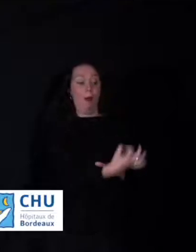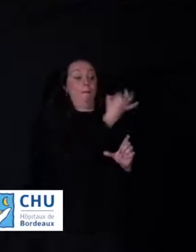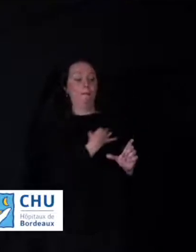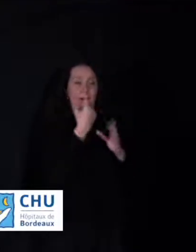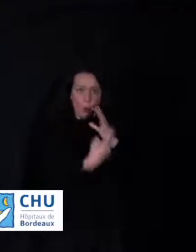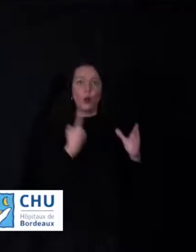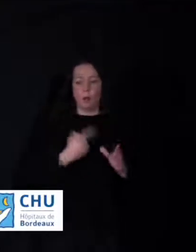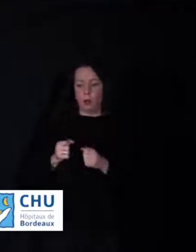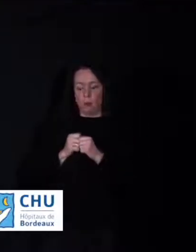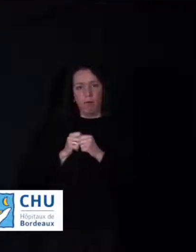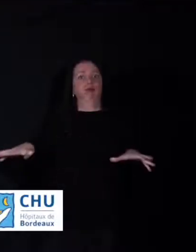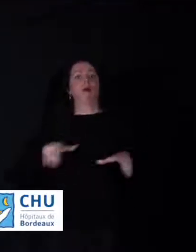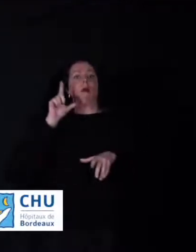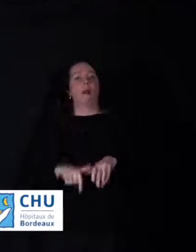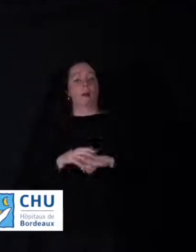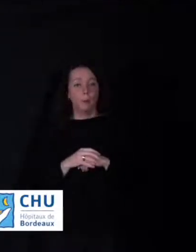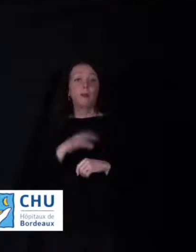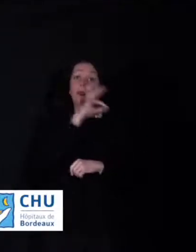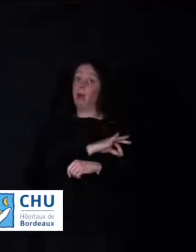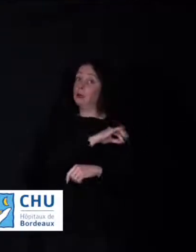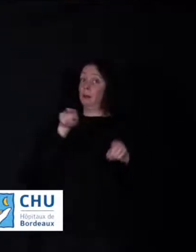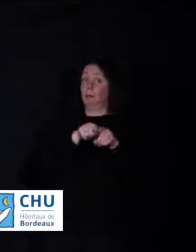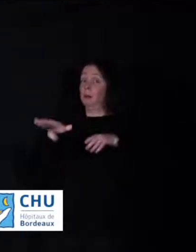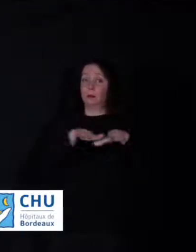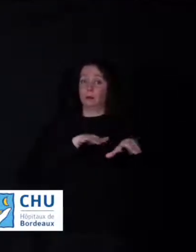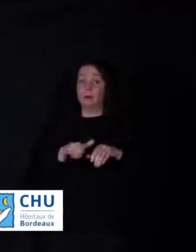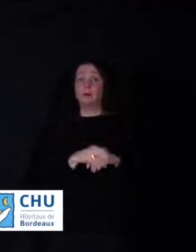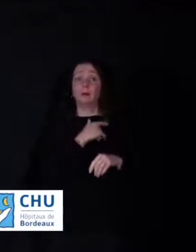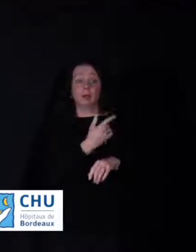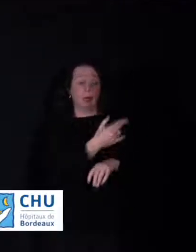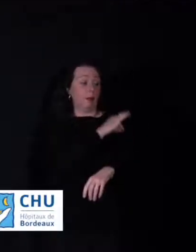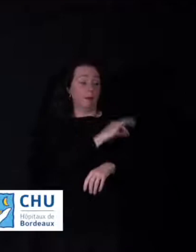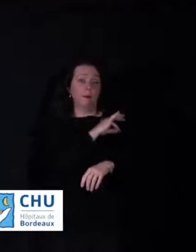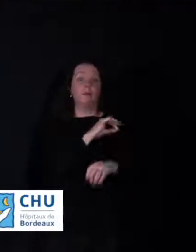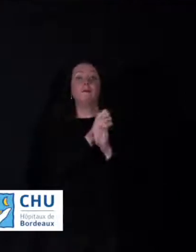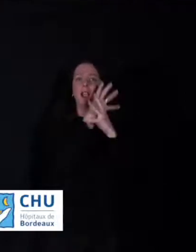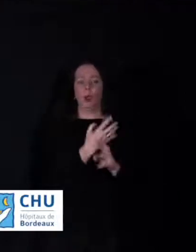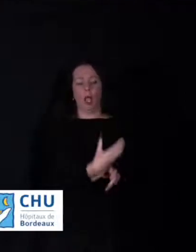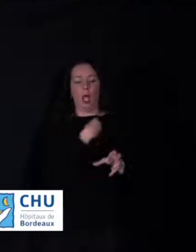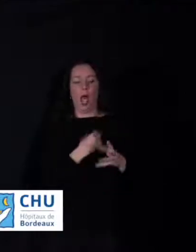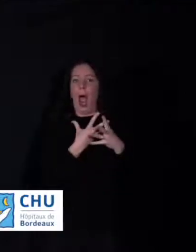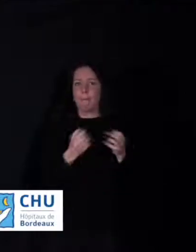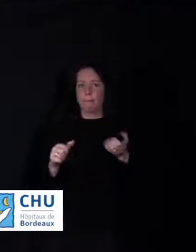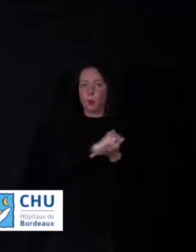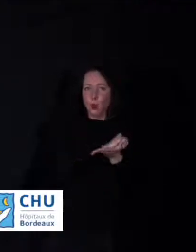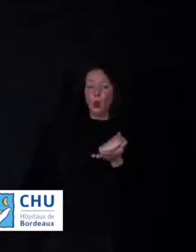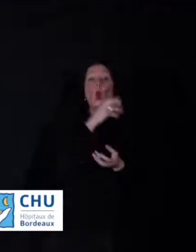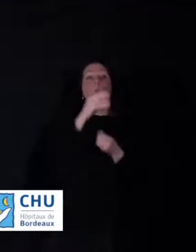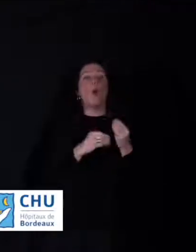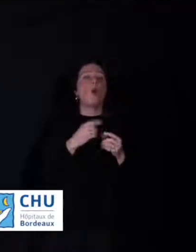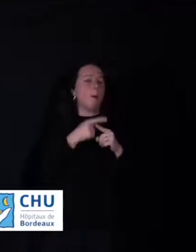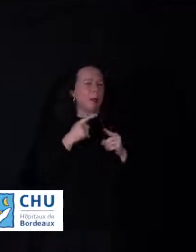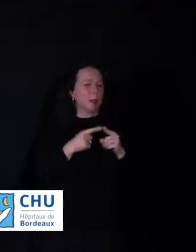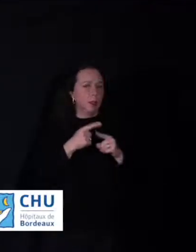l'agent infectieux. Le vaccin fait la même chose, vous aurez une partie du virus atténué ou tué, ou bien une fraction de ce